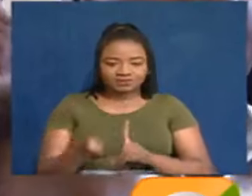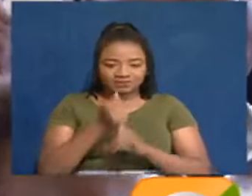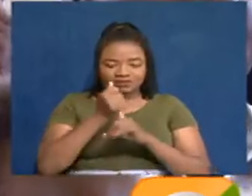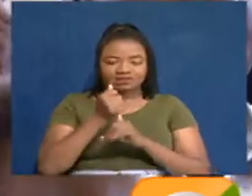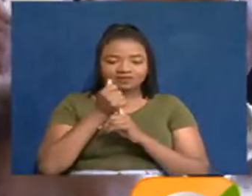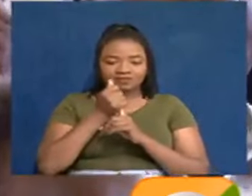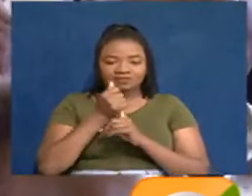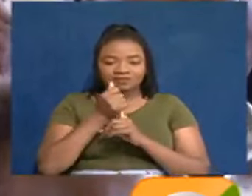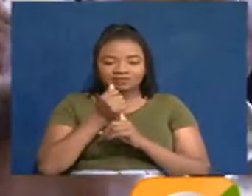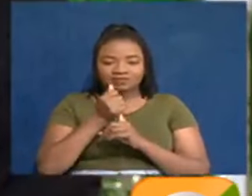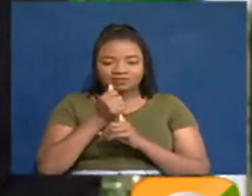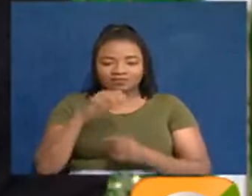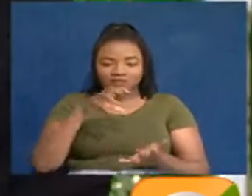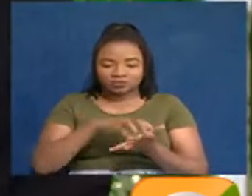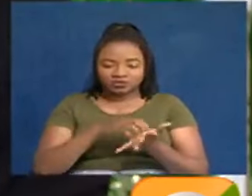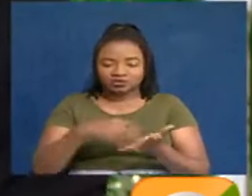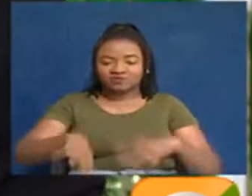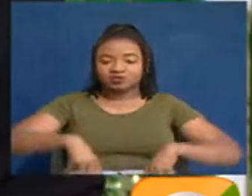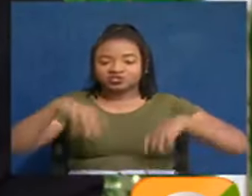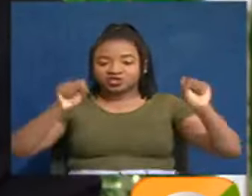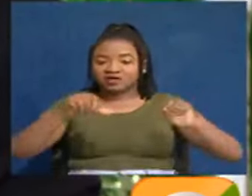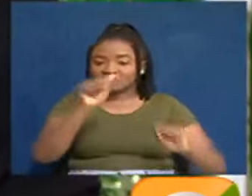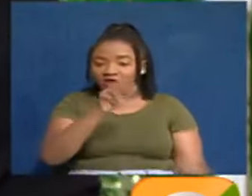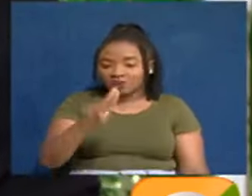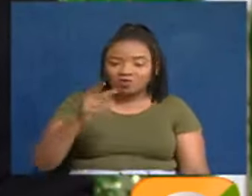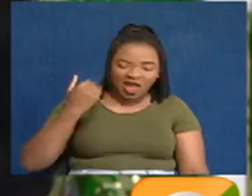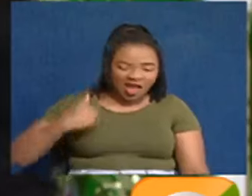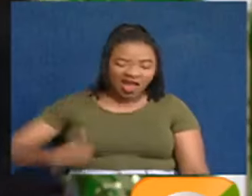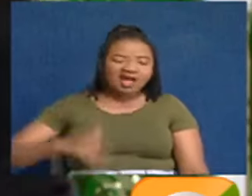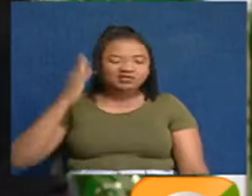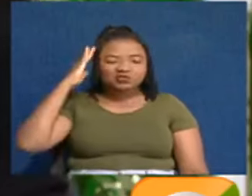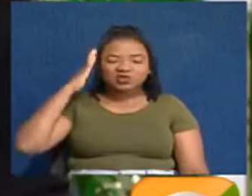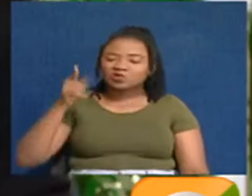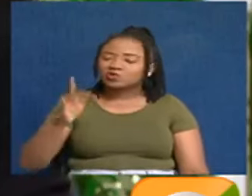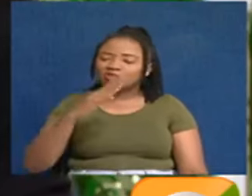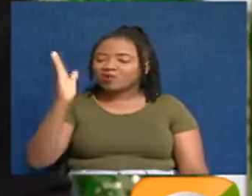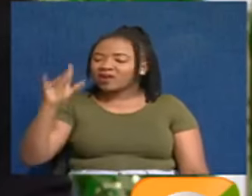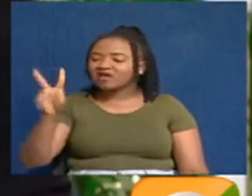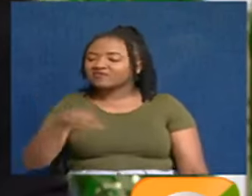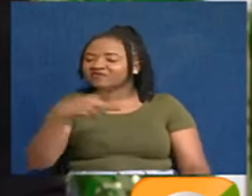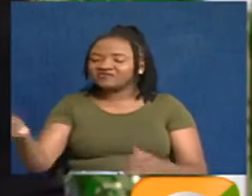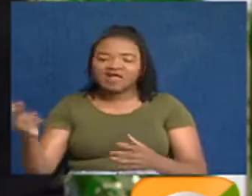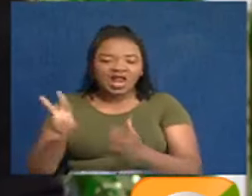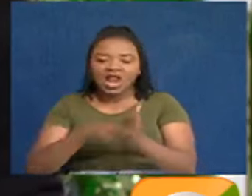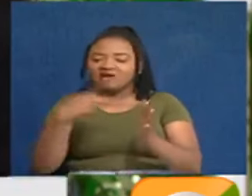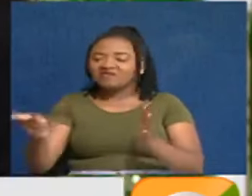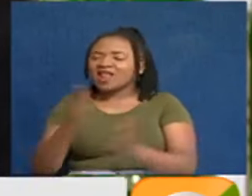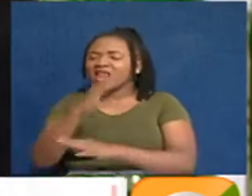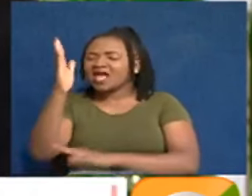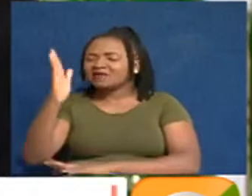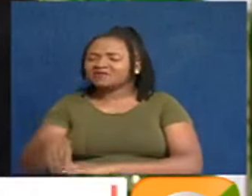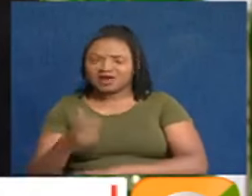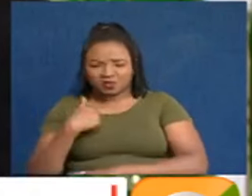uwenyekiti wa tume ya AU. Because we have never known you to fail in anything. To fail in anything.